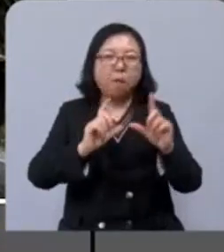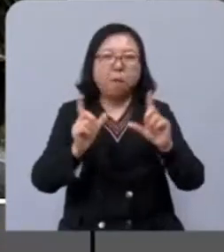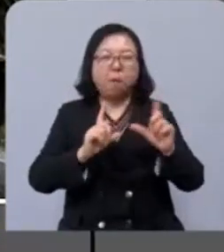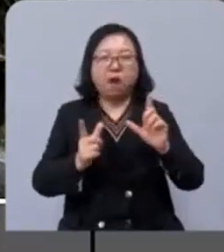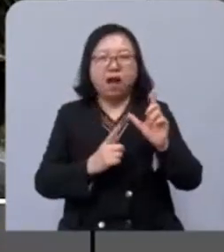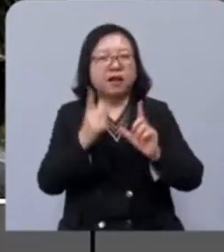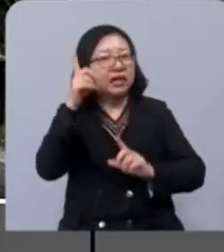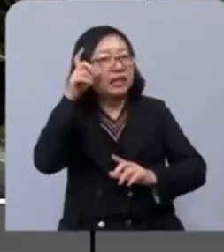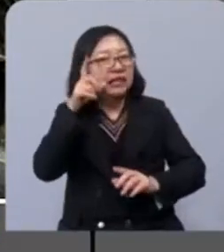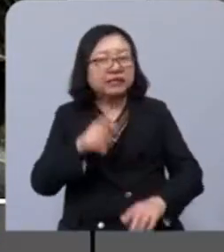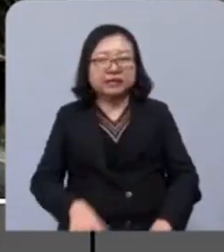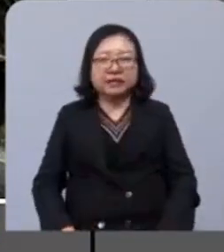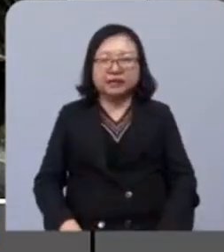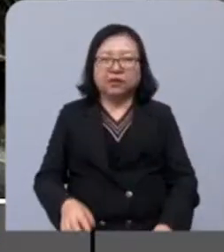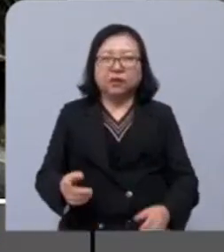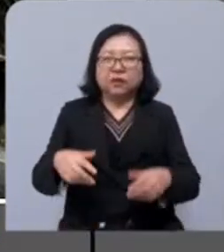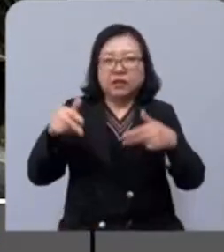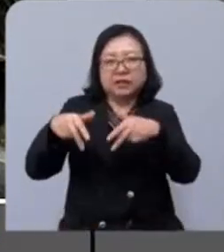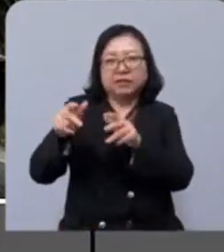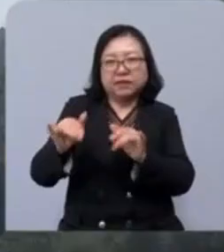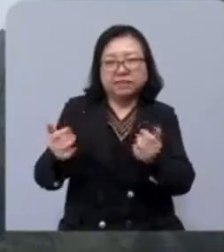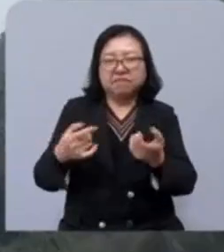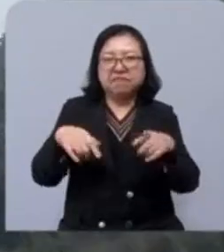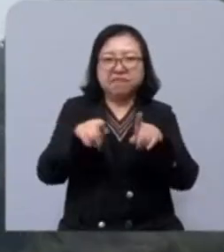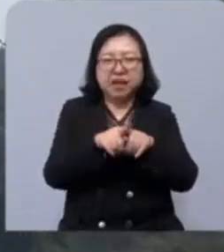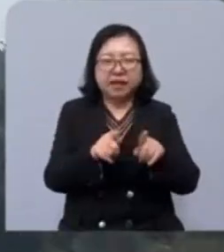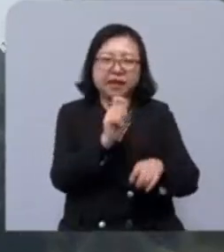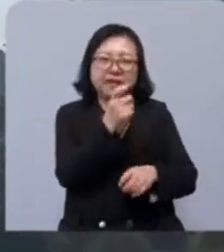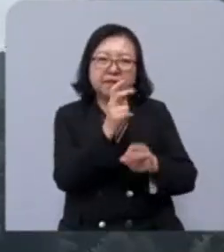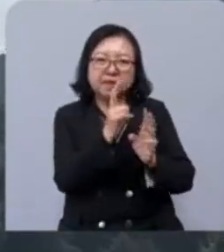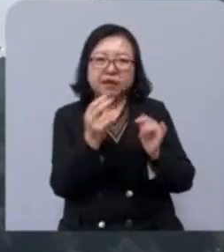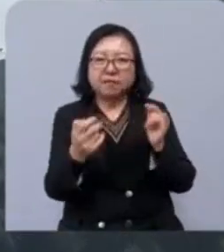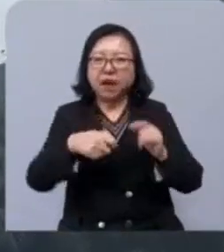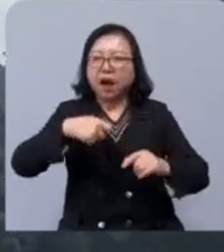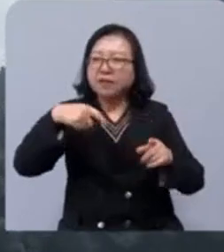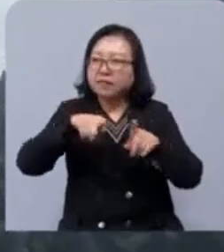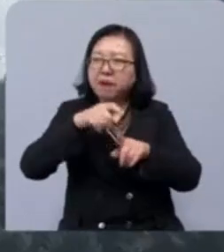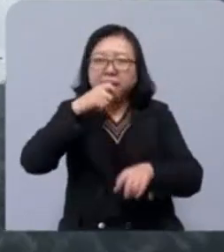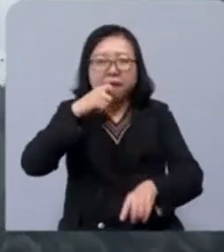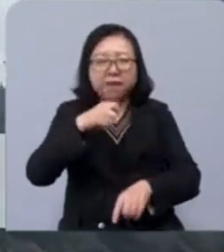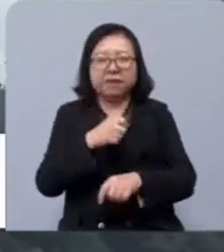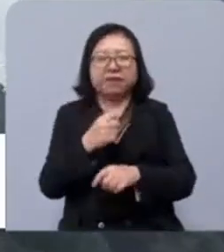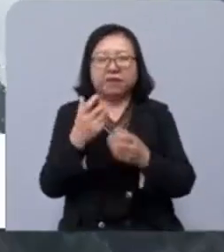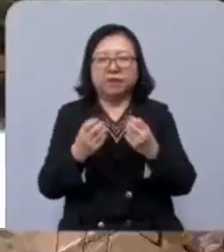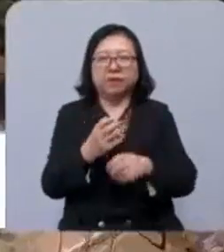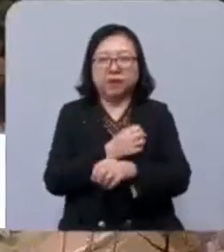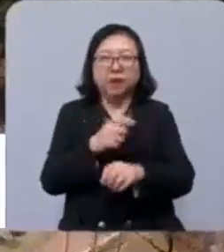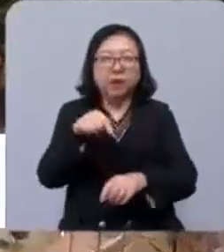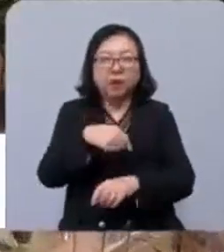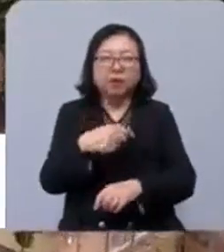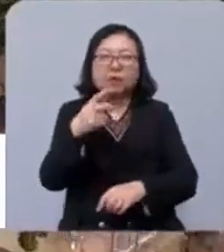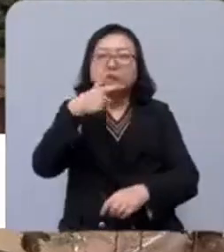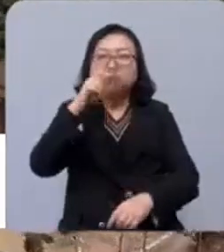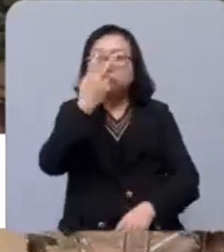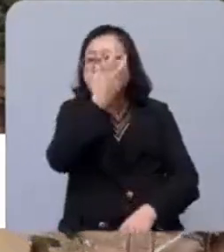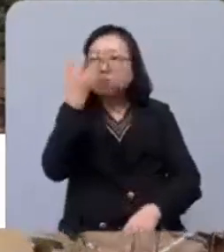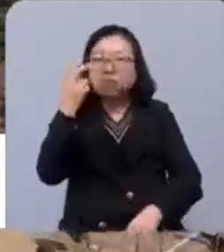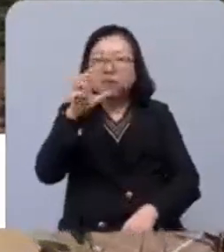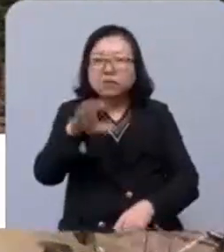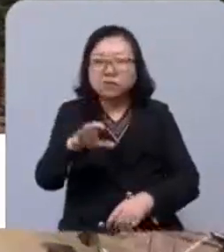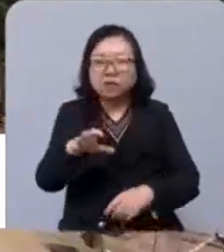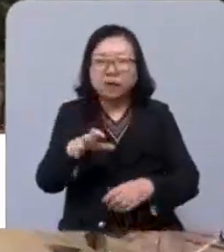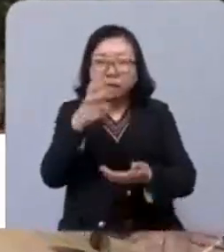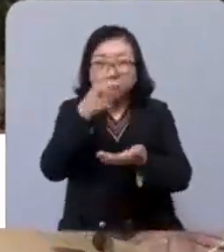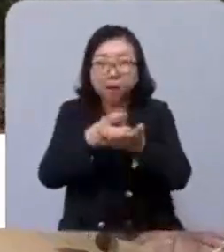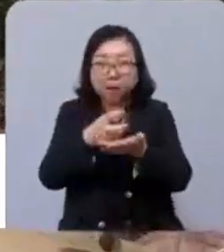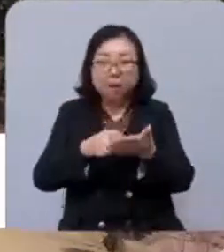배우와 음식을 먹었다는 문구도 있습니다 청남대는 대청 5일 때 상수원 보호 구역으로 수도법 야외 취사